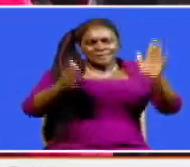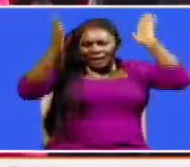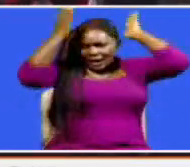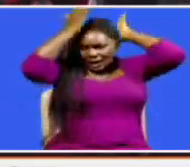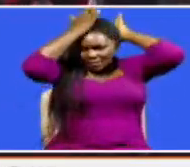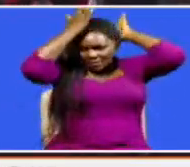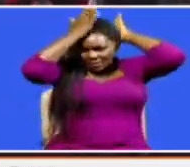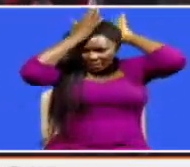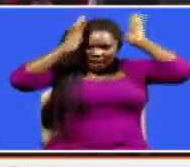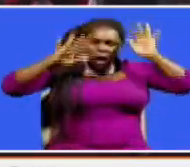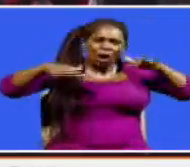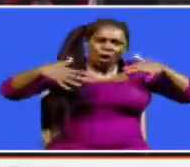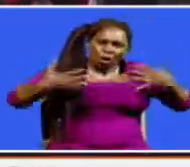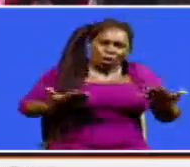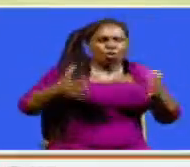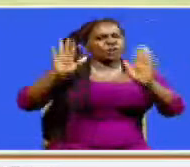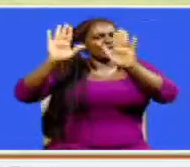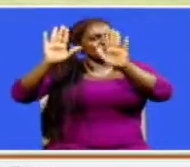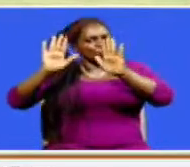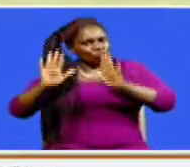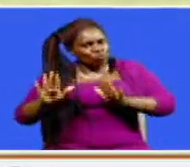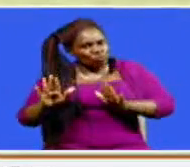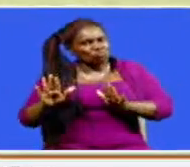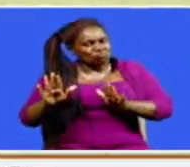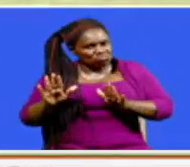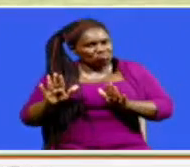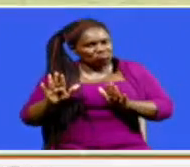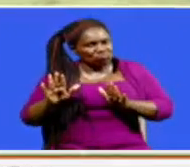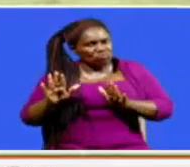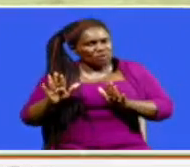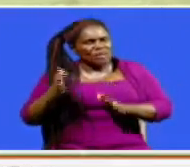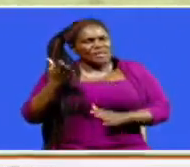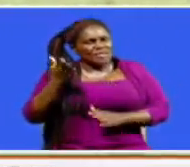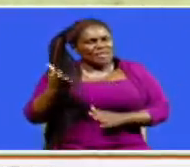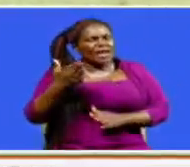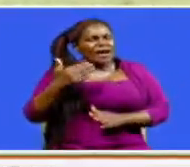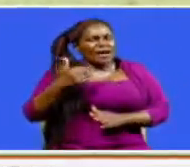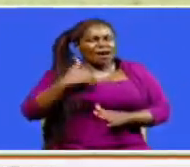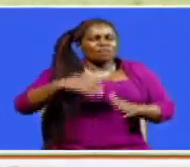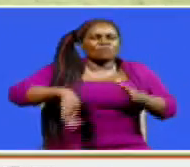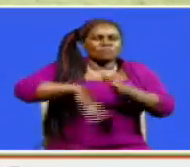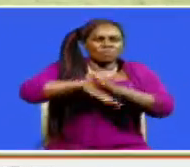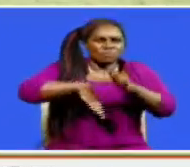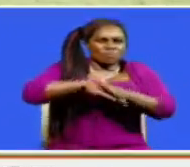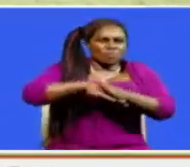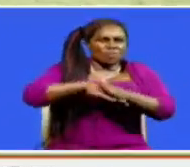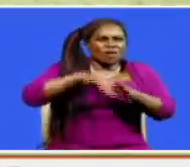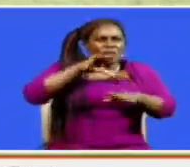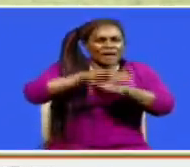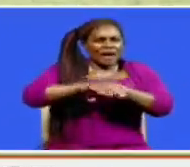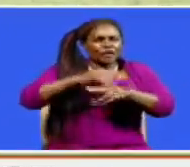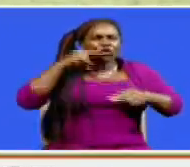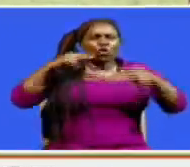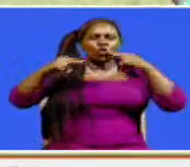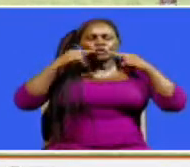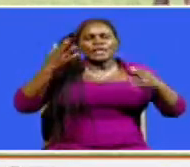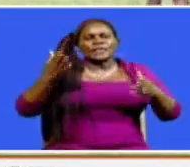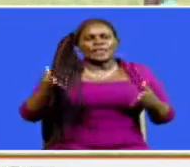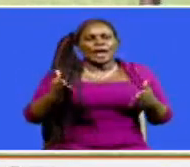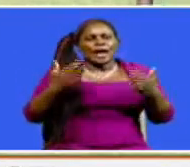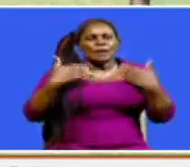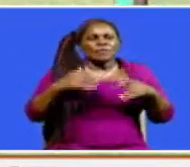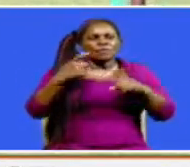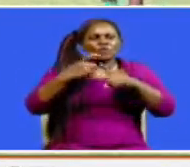Kakamega ama uweke Kisumu, sisi wote watu tutaenda huko, tutapata mahoteli. Wale